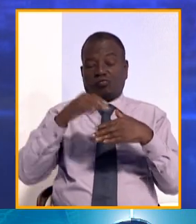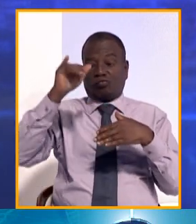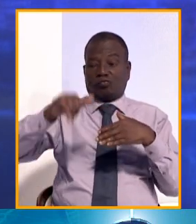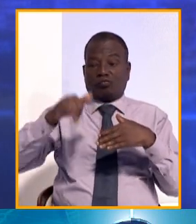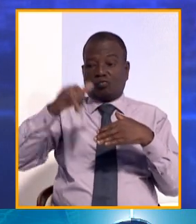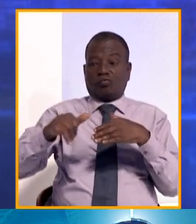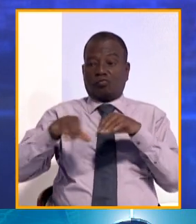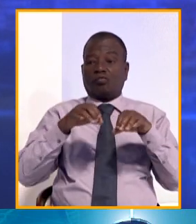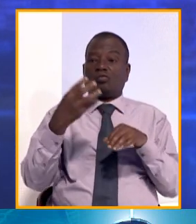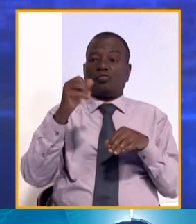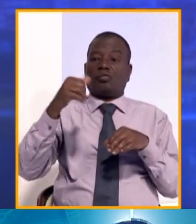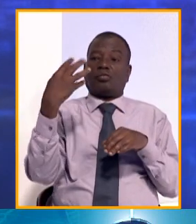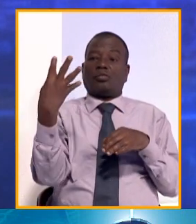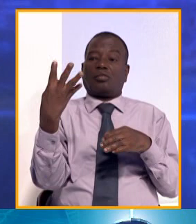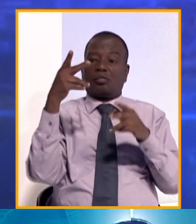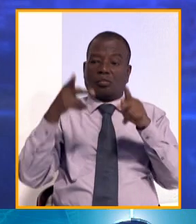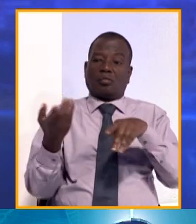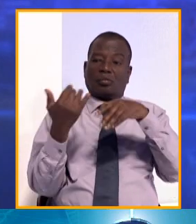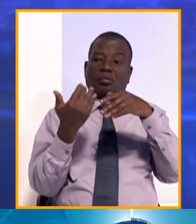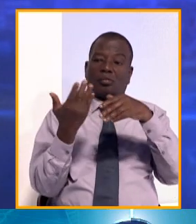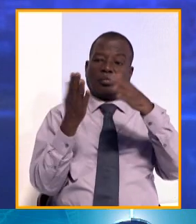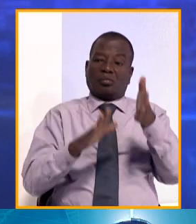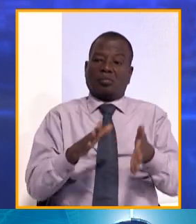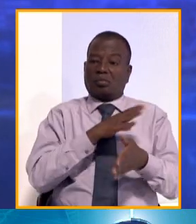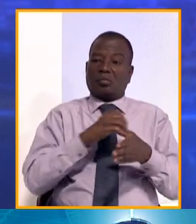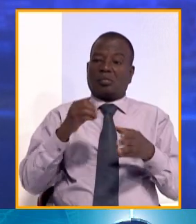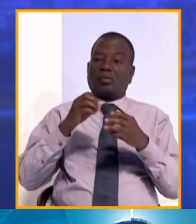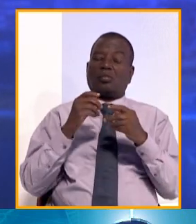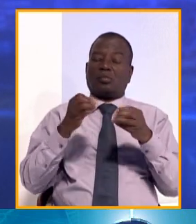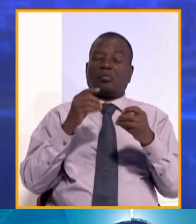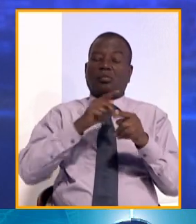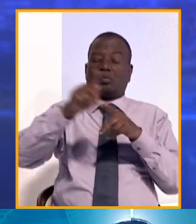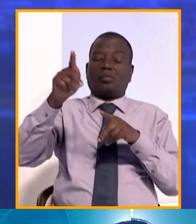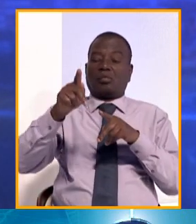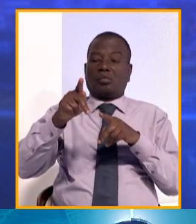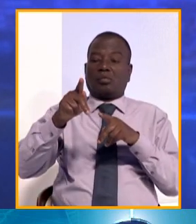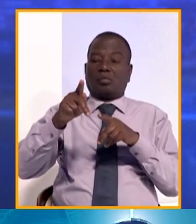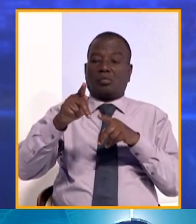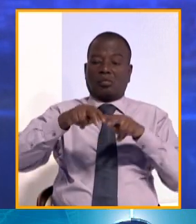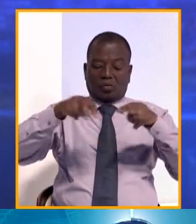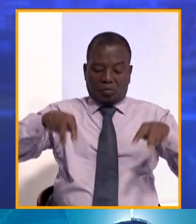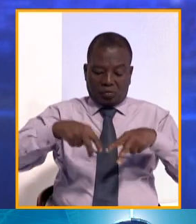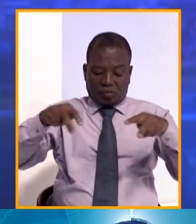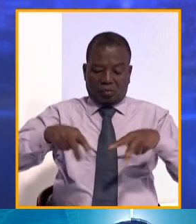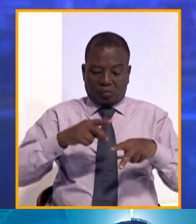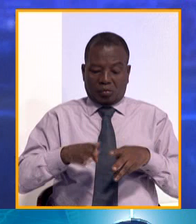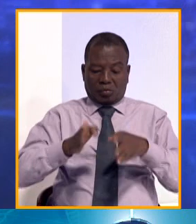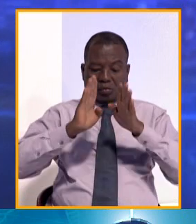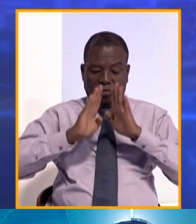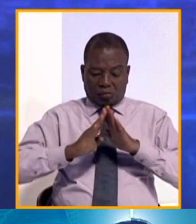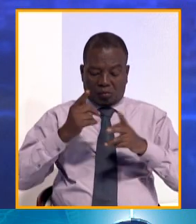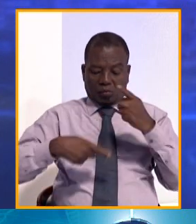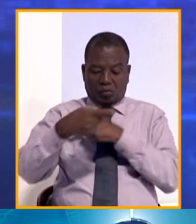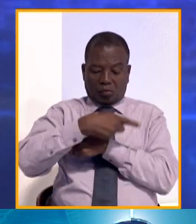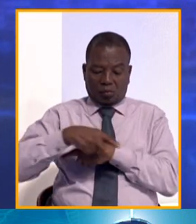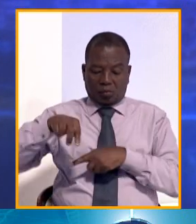et plusieurs dizaines de blessés. Qu'est-ce qui a bien pu être à l'origine de ce drame? Les enquêteurs se sont posé la question et